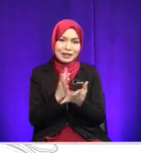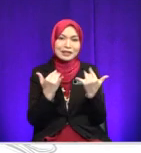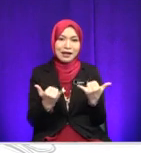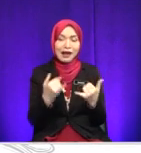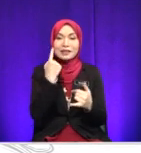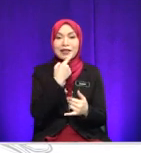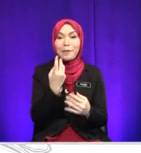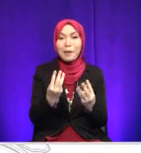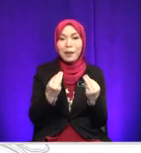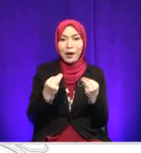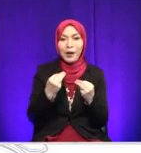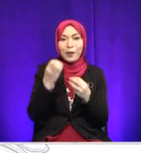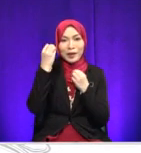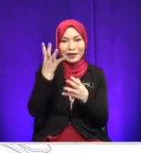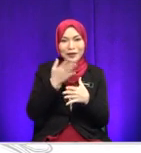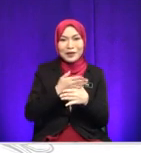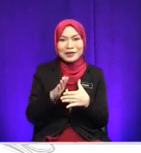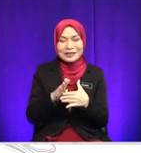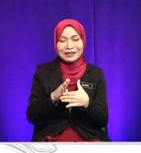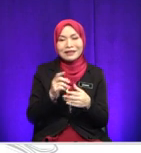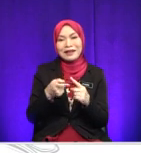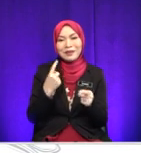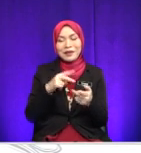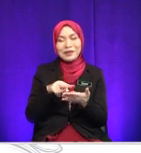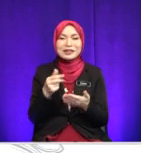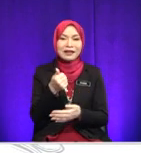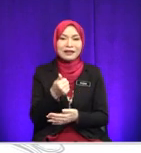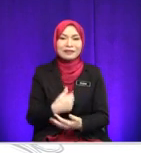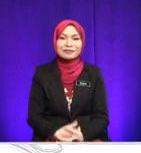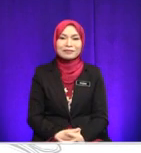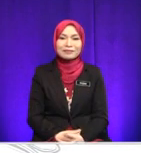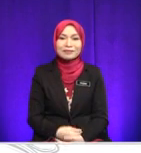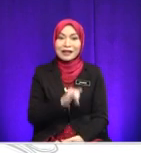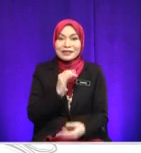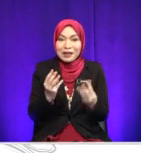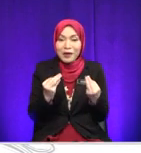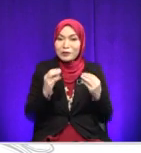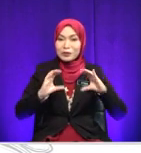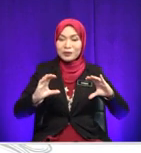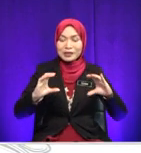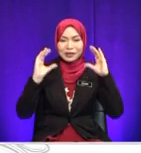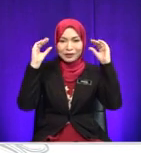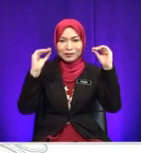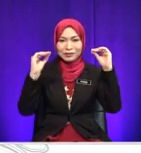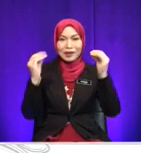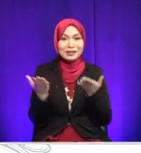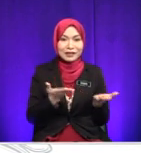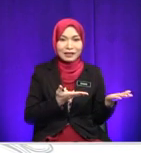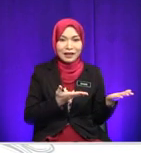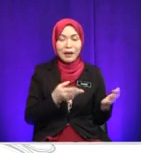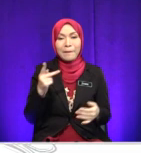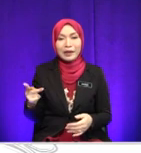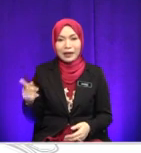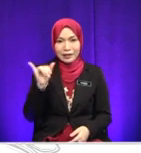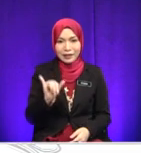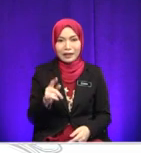yang dipelajari selepas membaca bahan-bahan tersebut? Saya nak kongsi, Cikgu. Silakan, Haris. Perkara yang saya